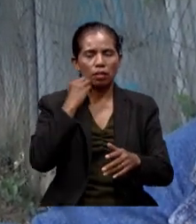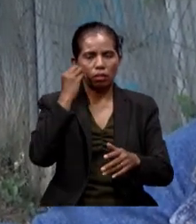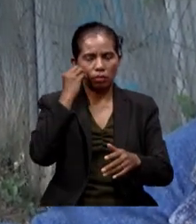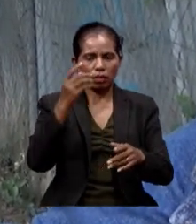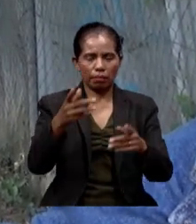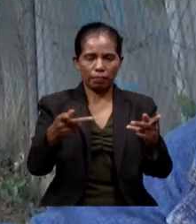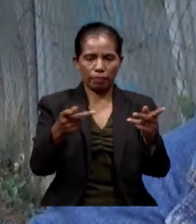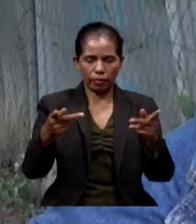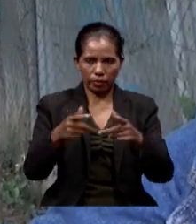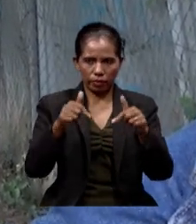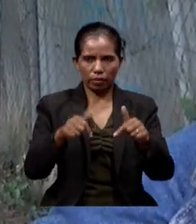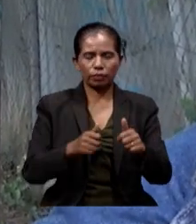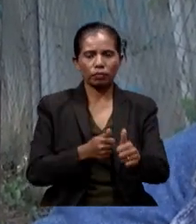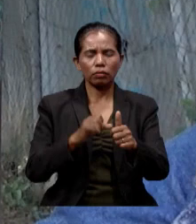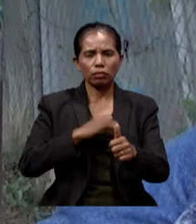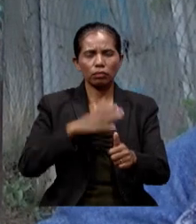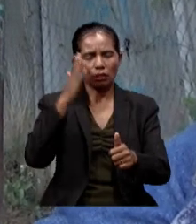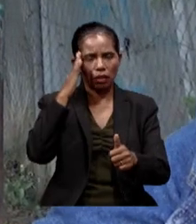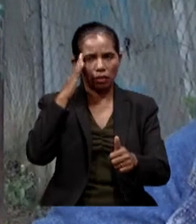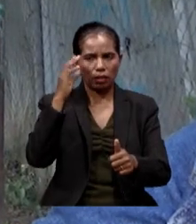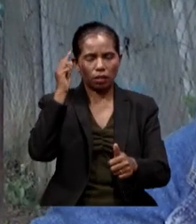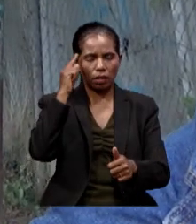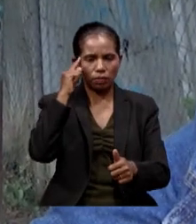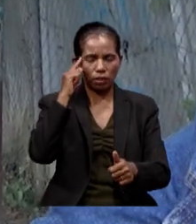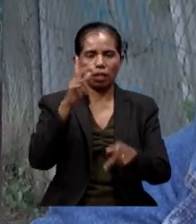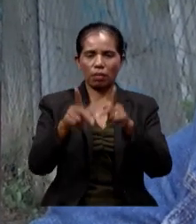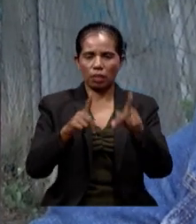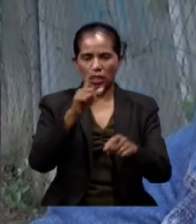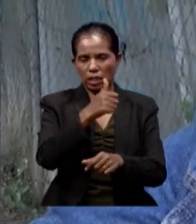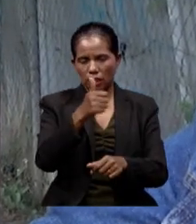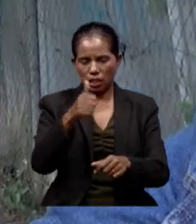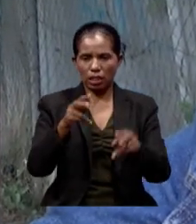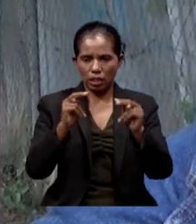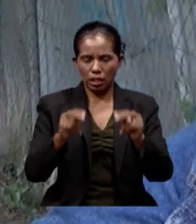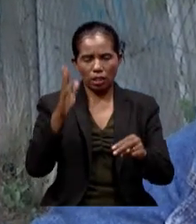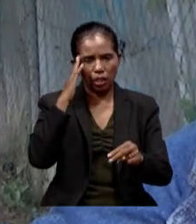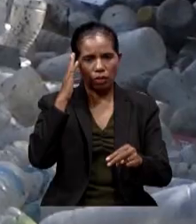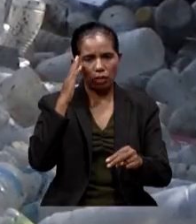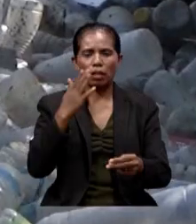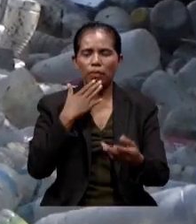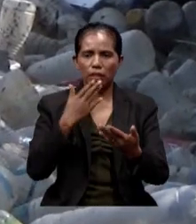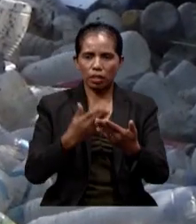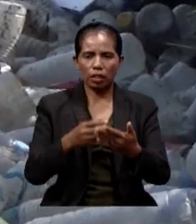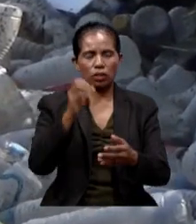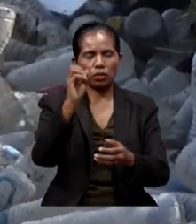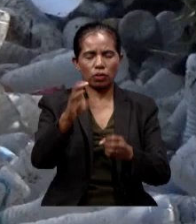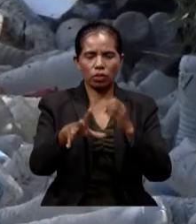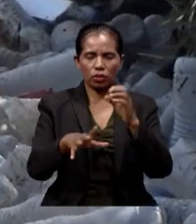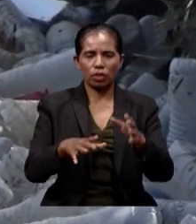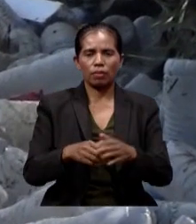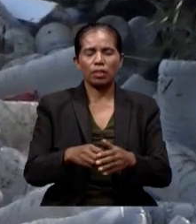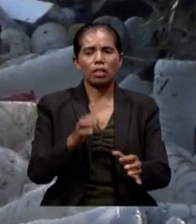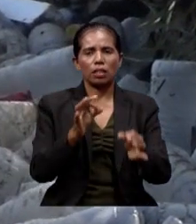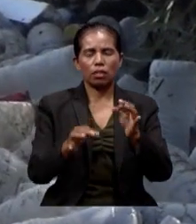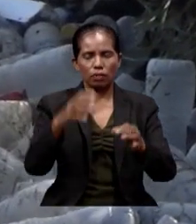jane. Entau tuira hamna noin konsiensia kare ema ide-ide. Tengki iha hanoing neve maka bahaya inundasaun karek udang